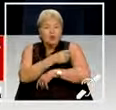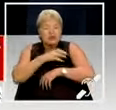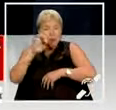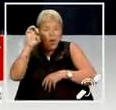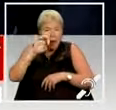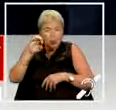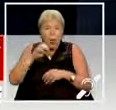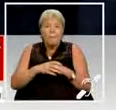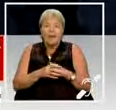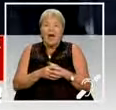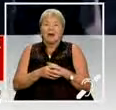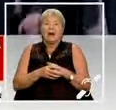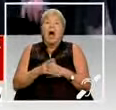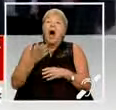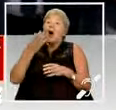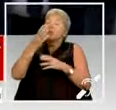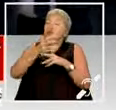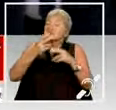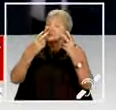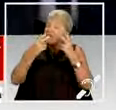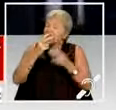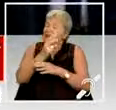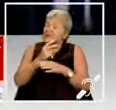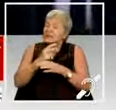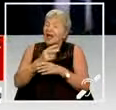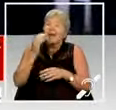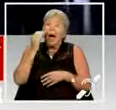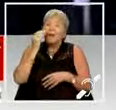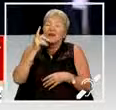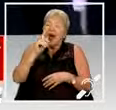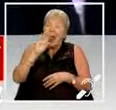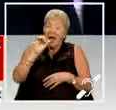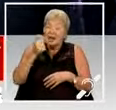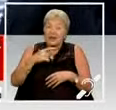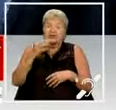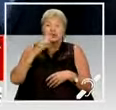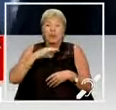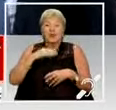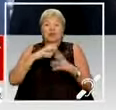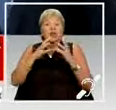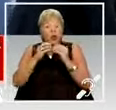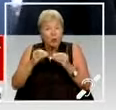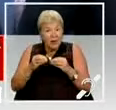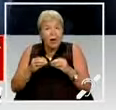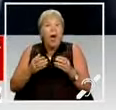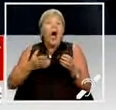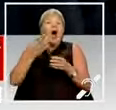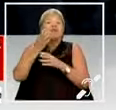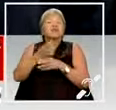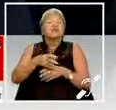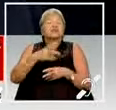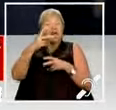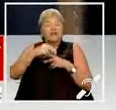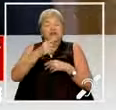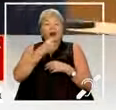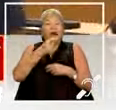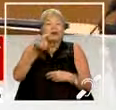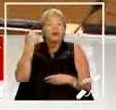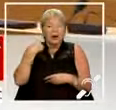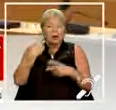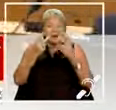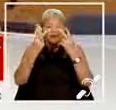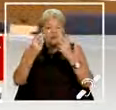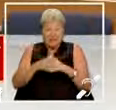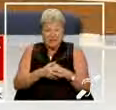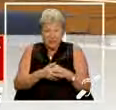European Charles Michel au vizitat țări din America Latină și președintele Klaus Iohannis a făcut-o la sfârșitul anului trecut. Prin